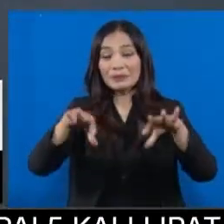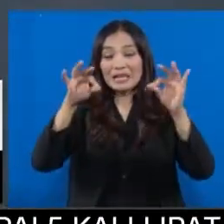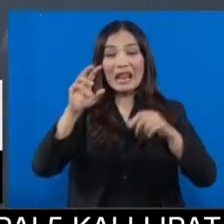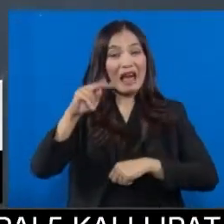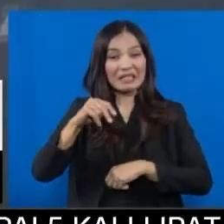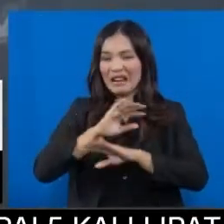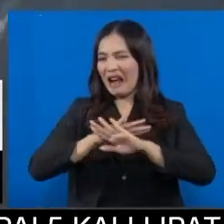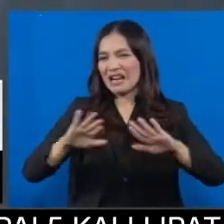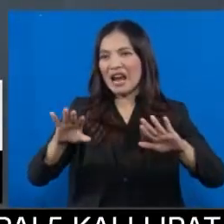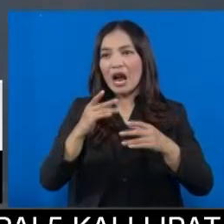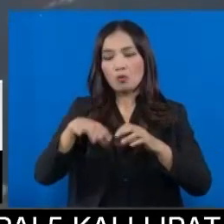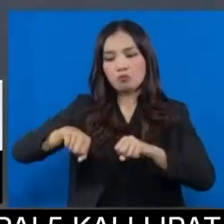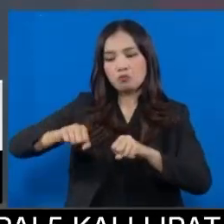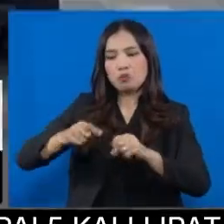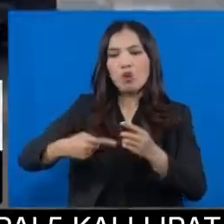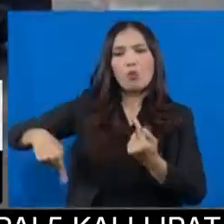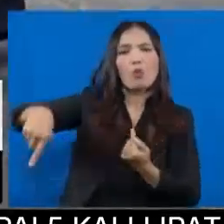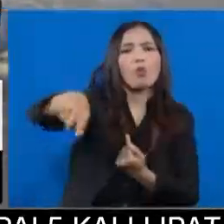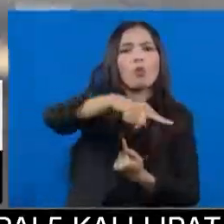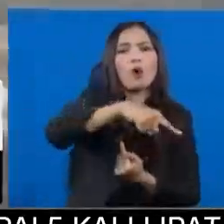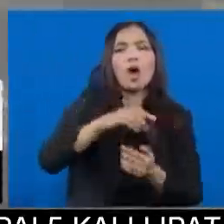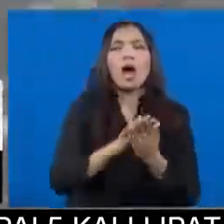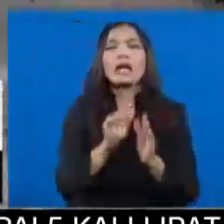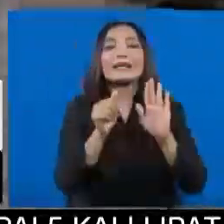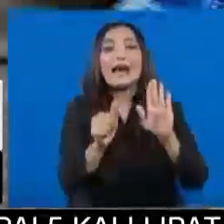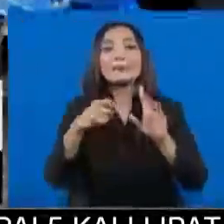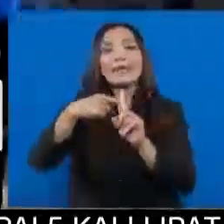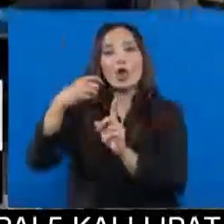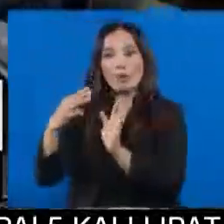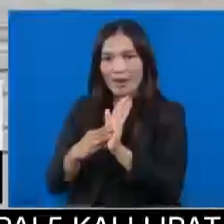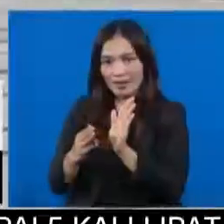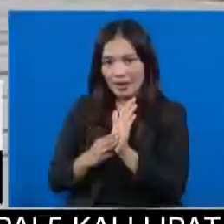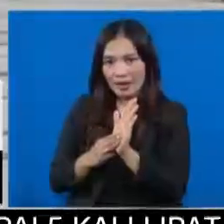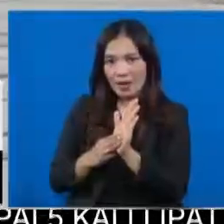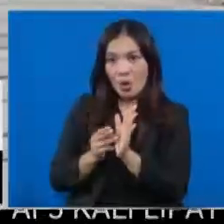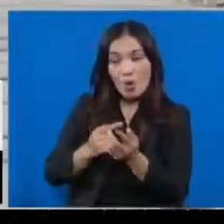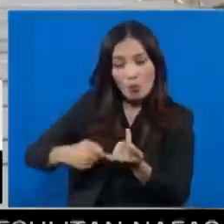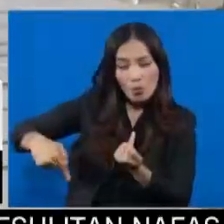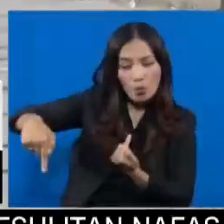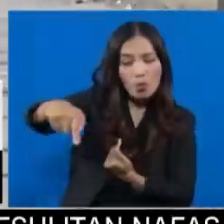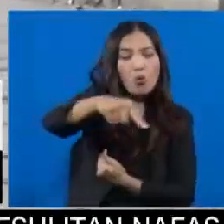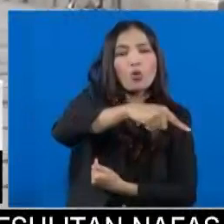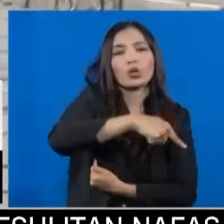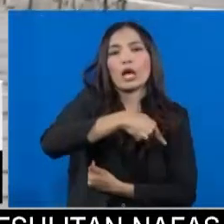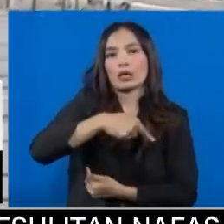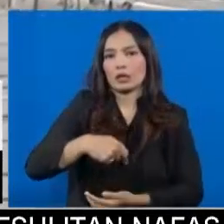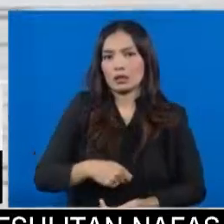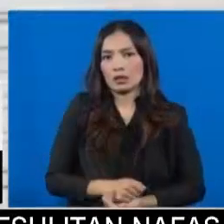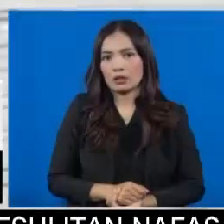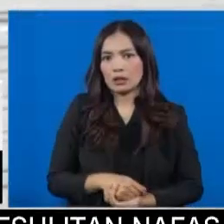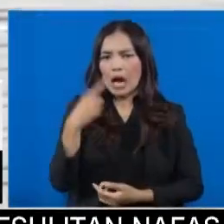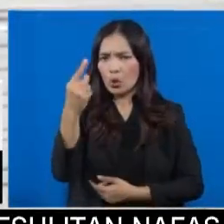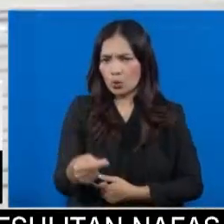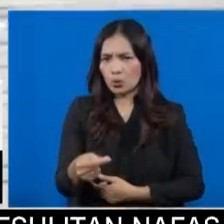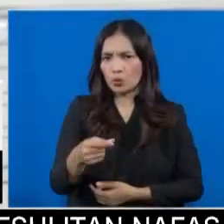harus menempuh perjalanan sepanjang 6 km dari Kecamatan Mojolaban, Sukoharjo ke Kota Solo dan sebaliknya.